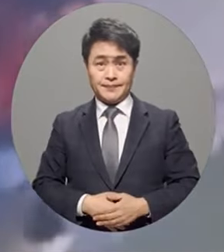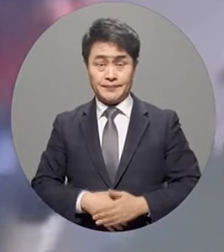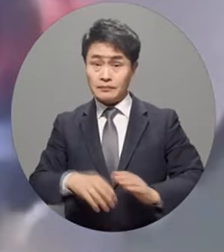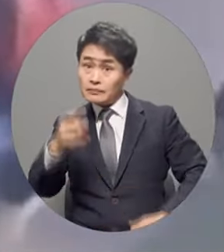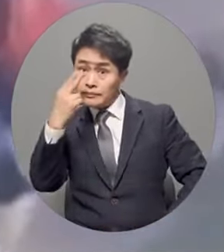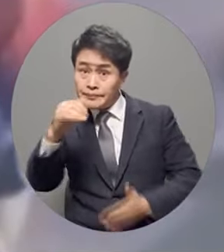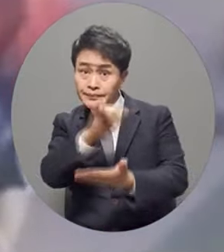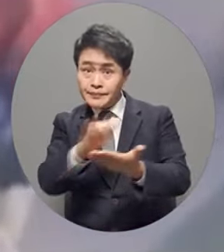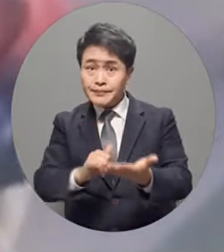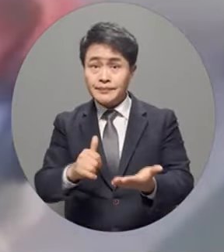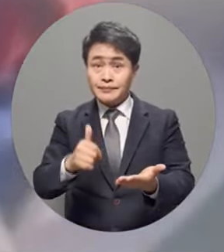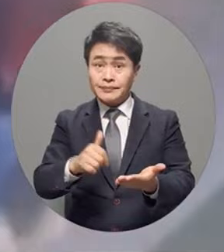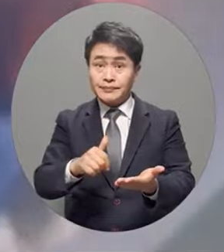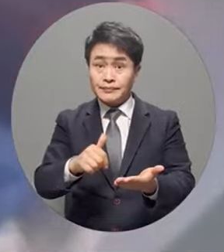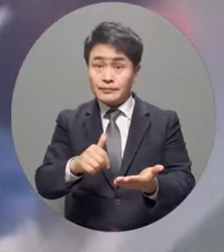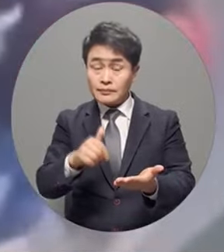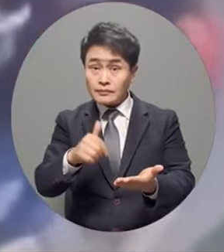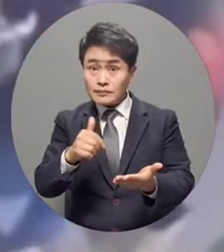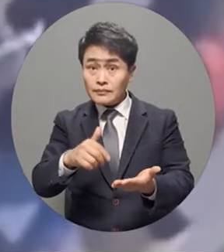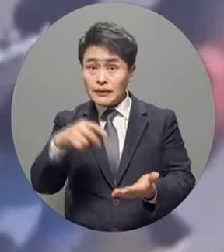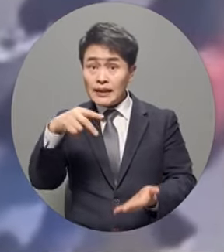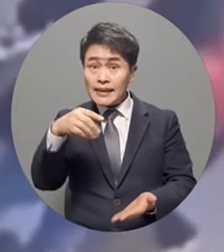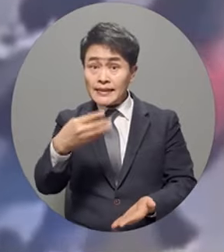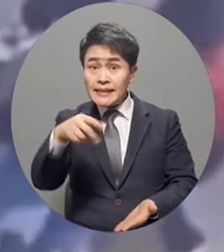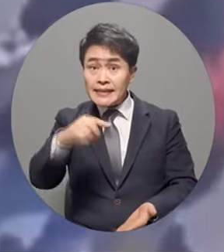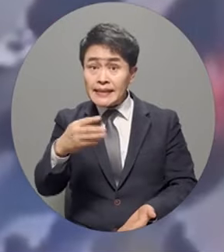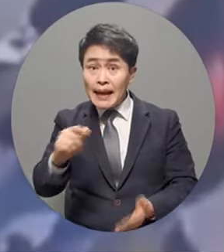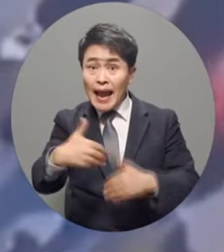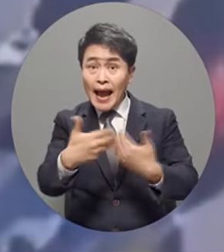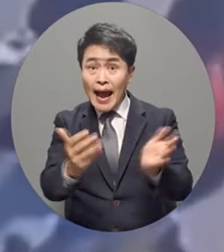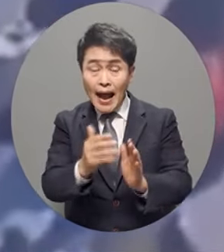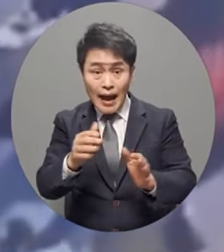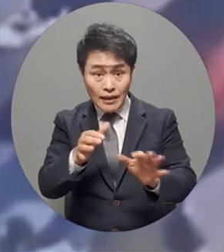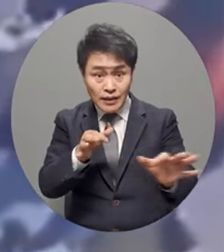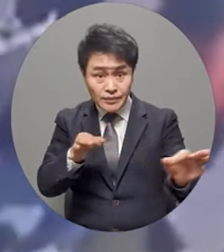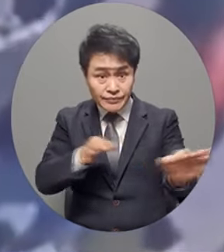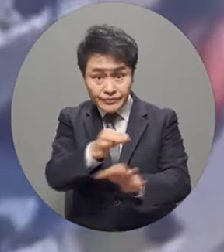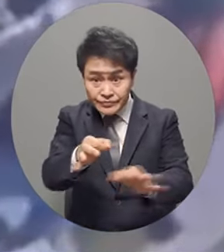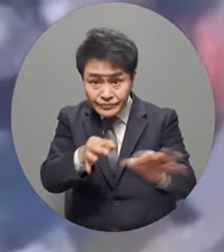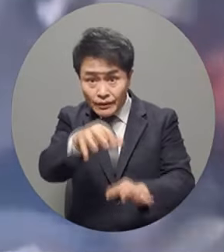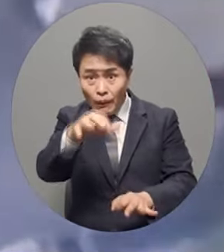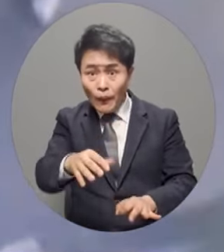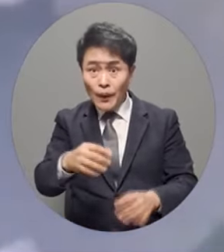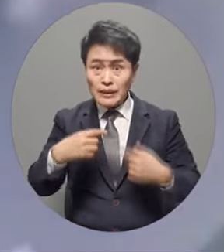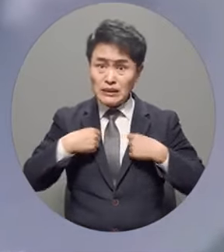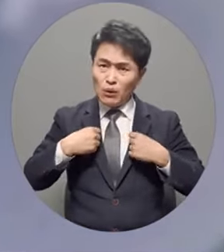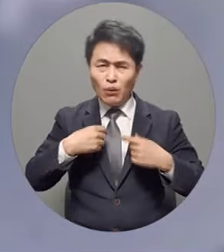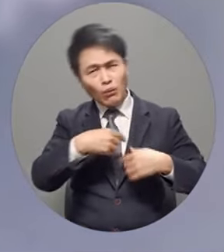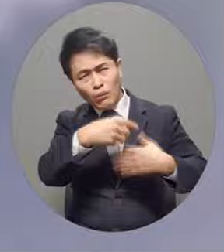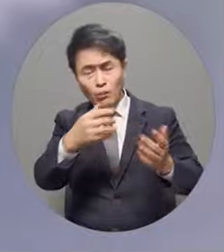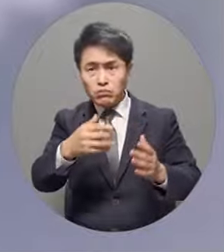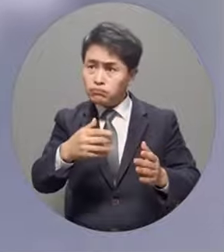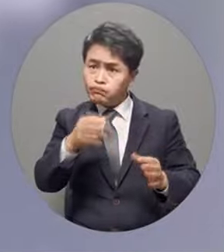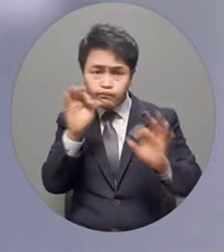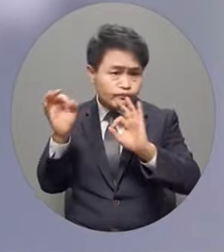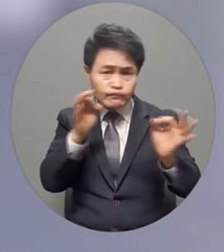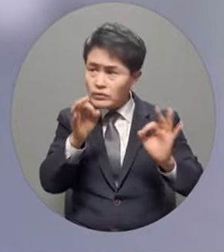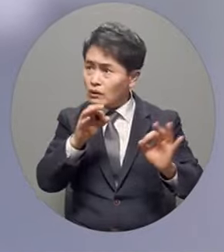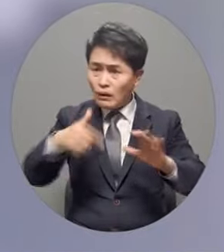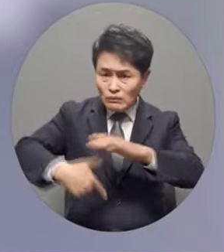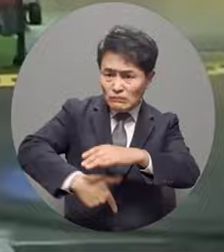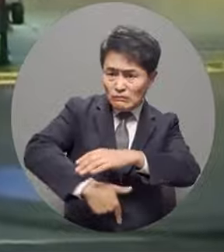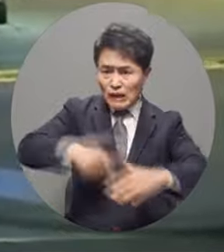미국 뉴욕 타임스퀘어의 한 쇼핑몰. 흰 옷차림의 남성이 주변을 두리번거리더니 가방에서 총을 꺼내 어딘가를 향해